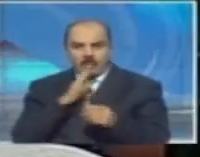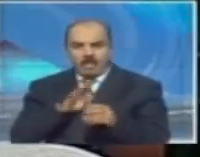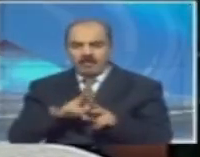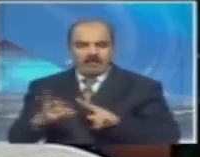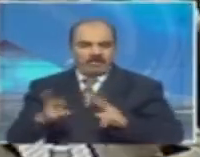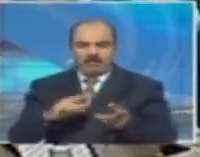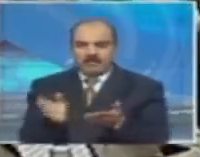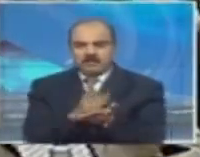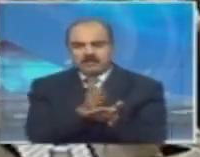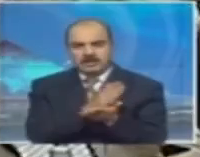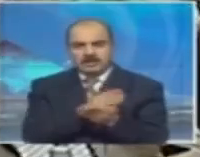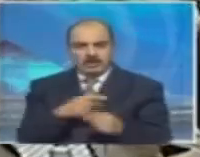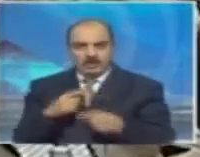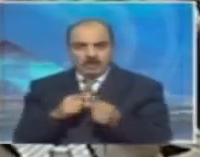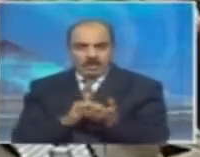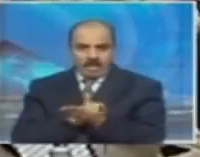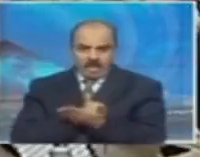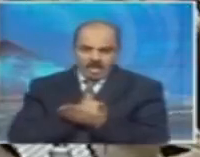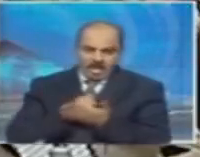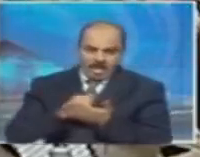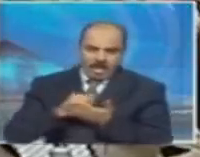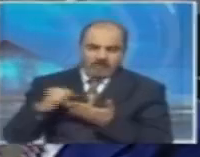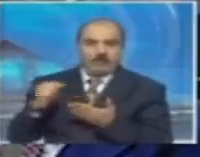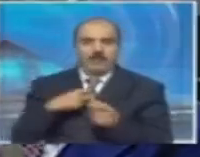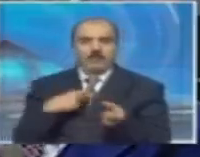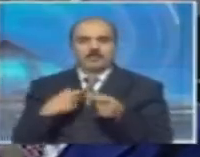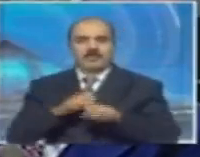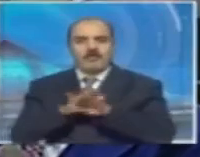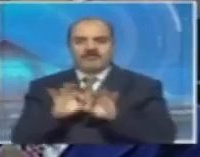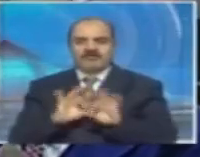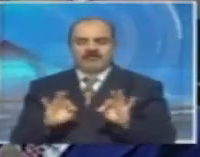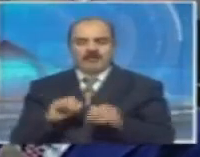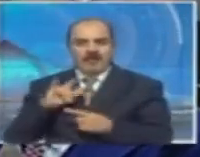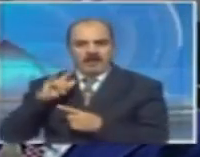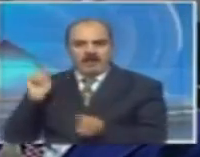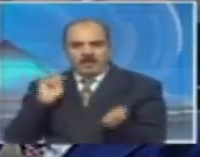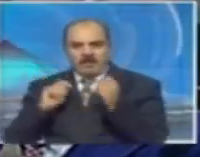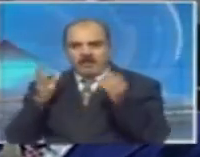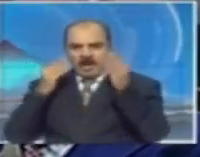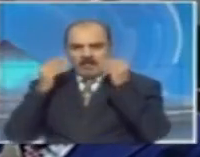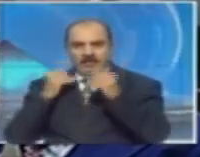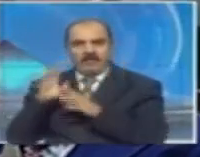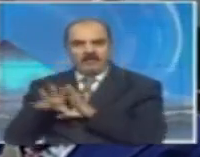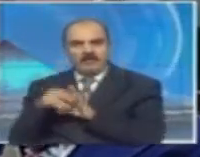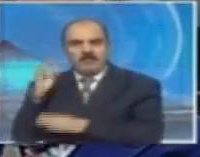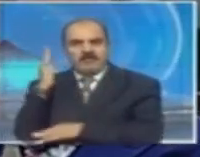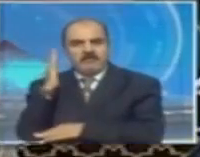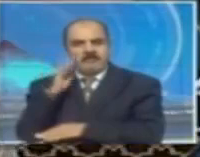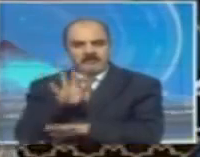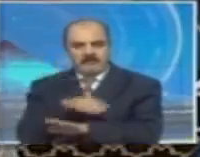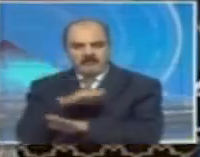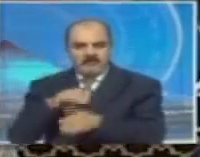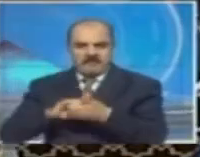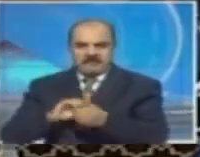الرقمي وفي سبيل تحقيق ذلك قامت الدوله بتطوير البنيه التحتيه لتكنولوجيا المعلومات والاتصالات ووضعت الخطط